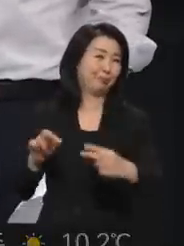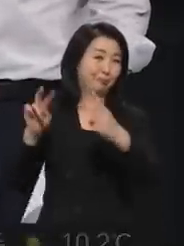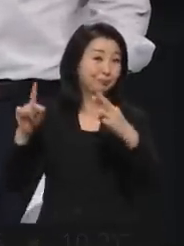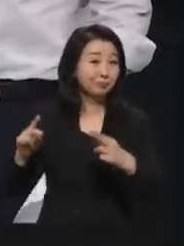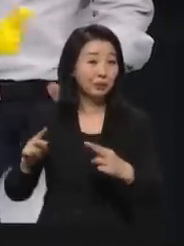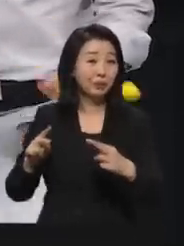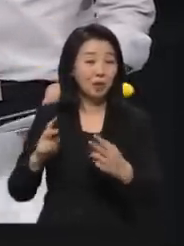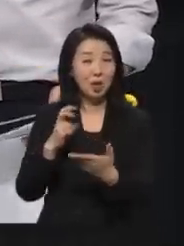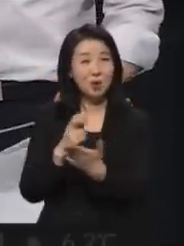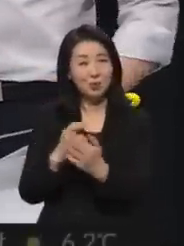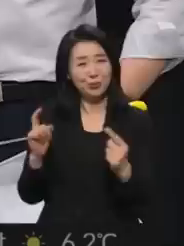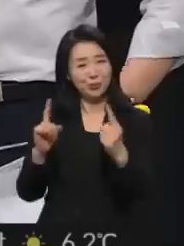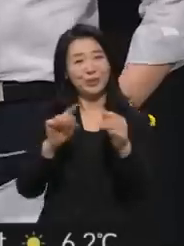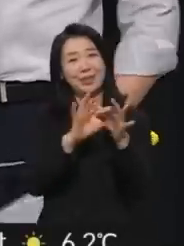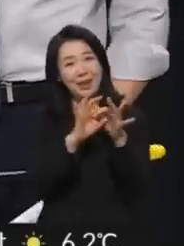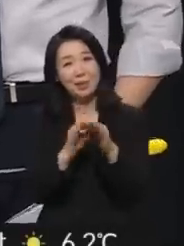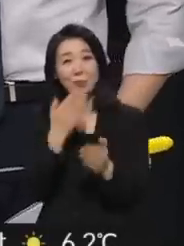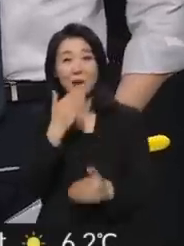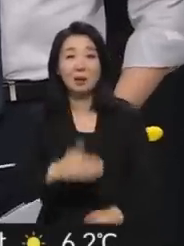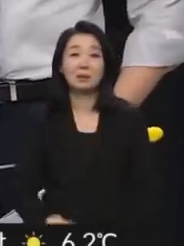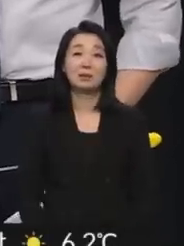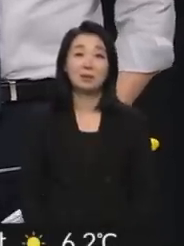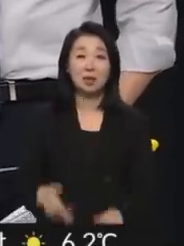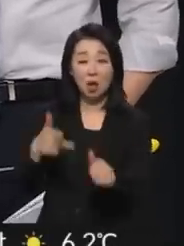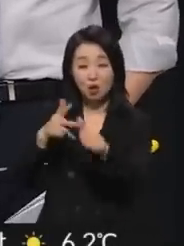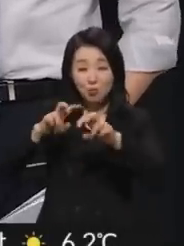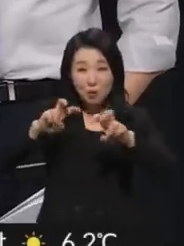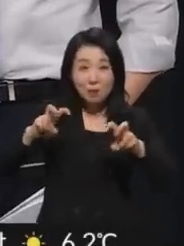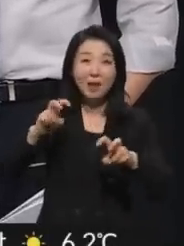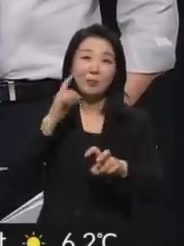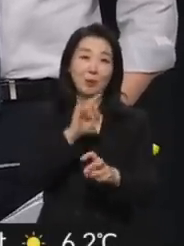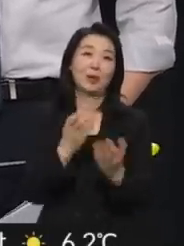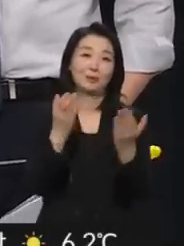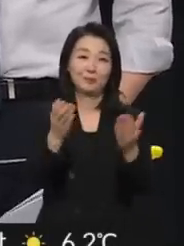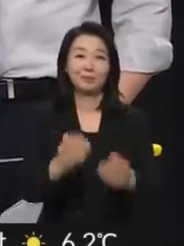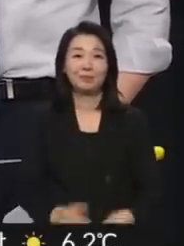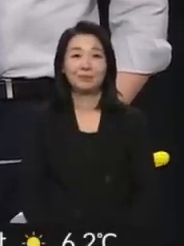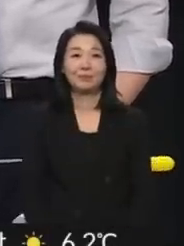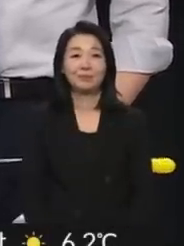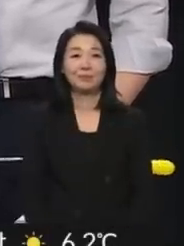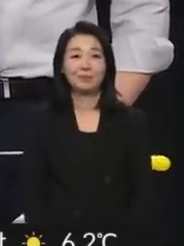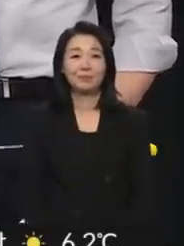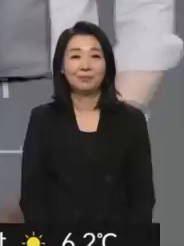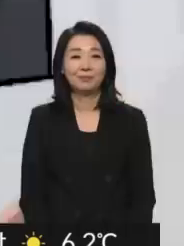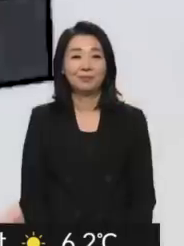룰 전쟁은 당분간 계속될 것 같은데요. 주민 한마디는 노래로 정리하겠습니다.